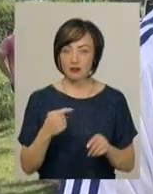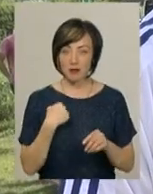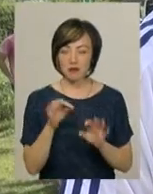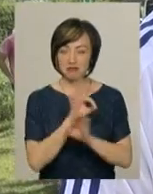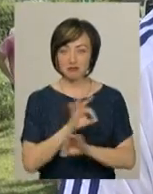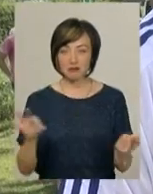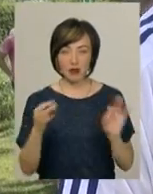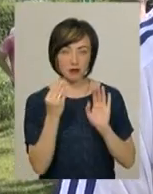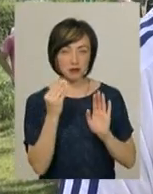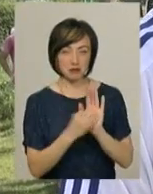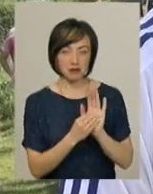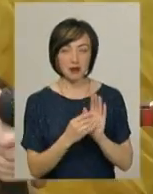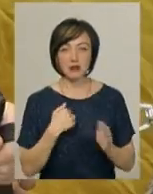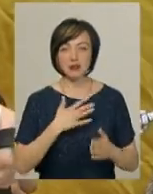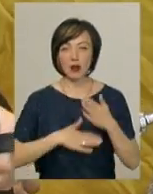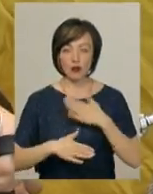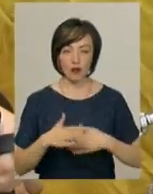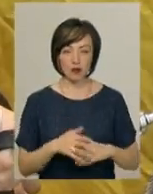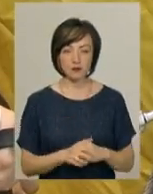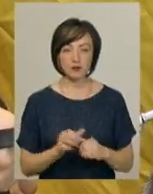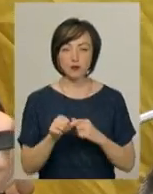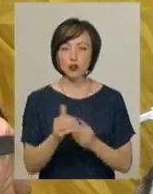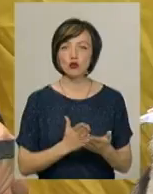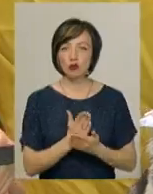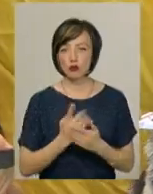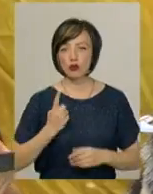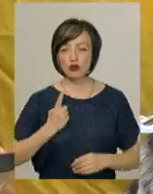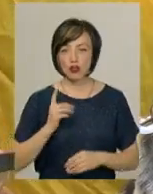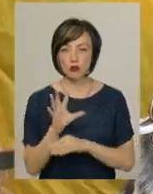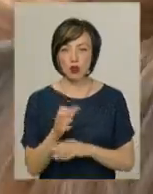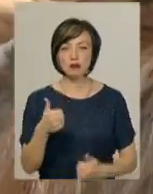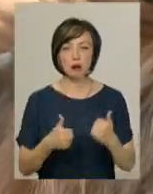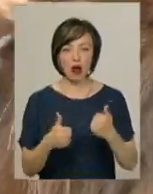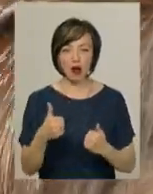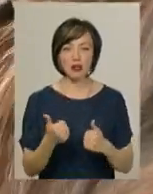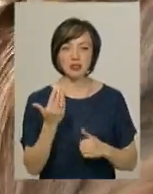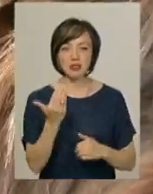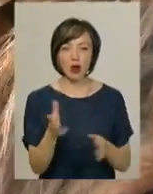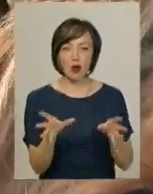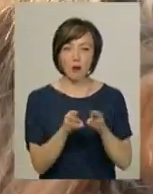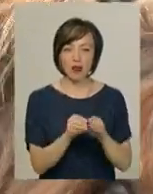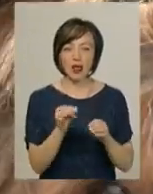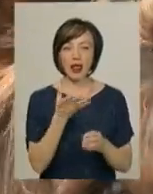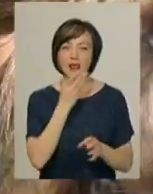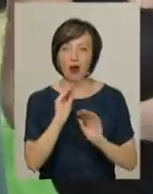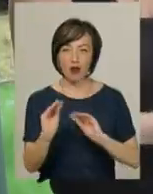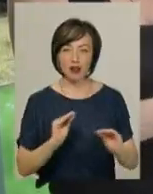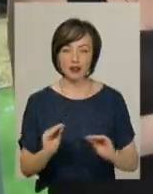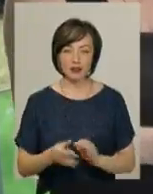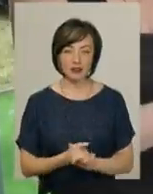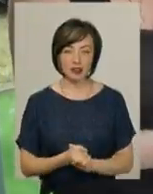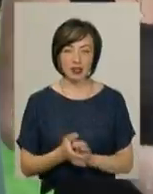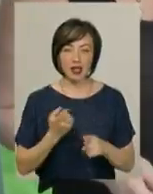відмінну оцінку, то ми задоволені. Окрім службових та сторожових собак, змагалися і собаки-компаньйони та декоративні.